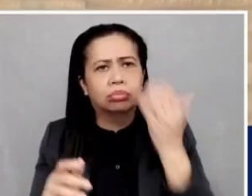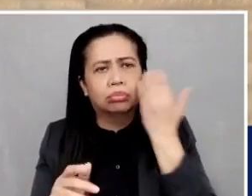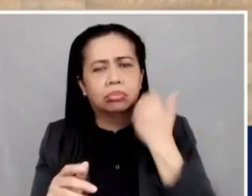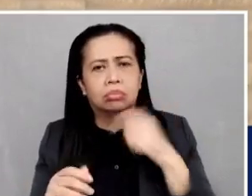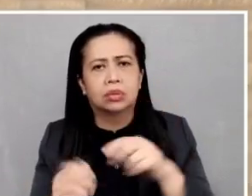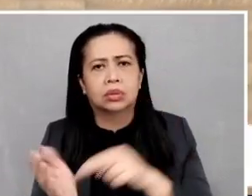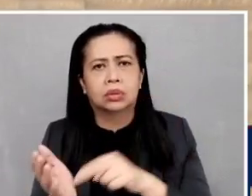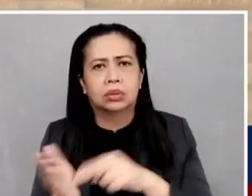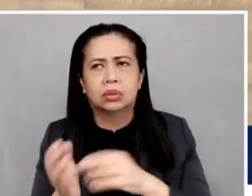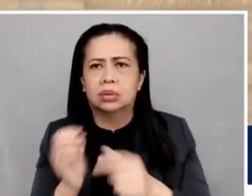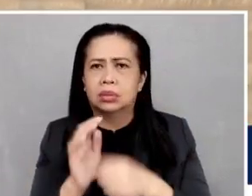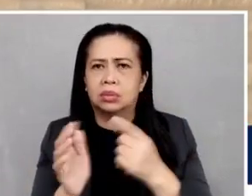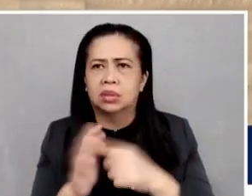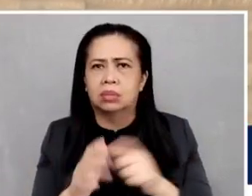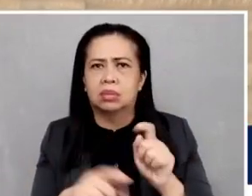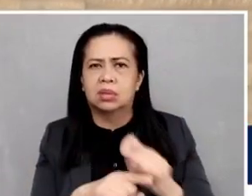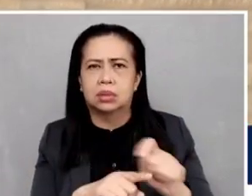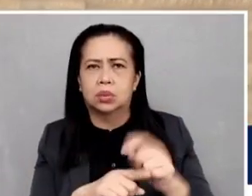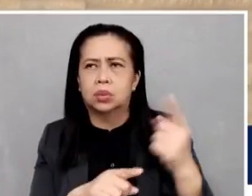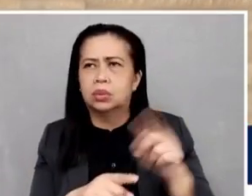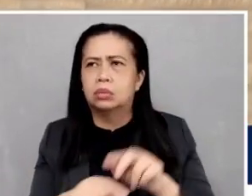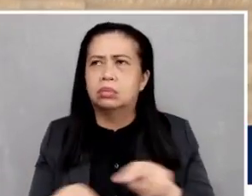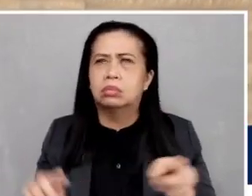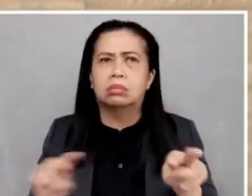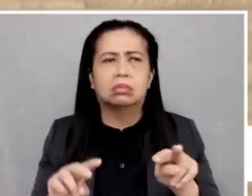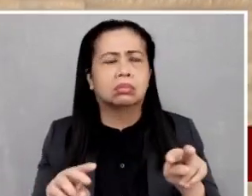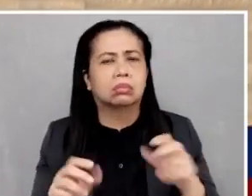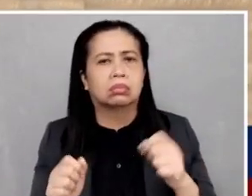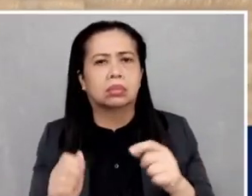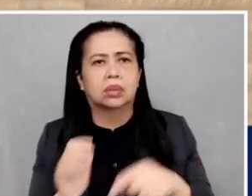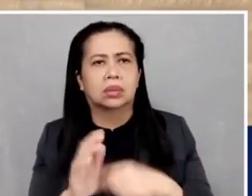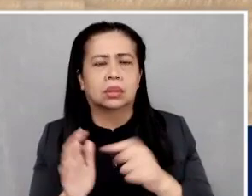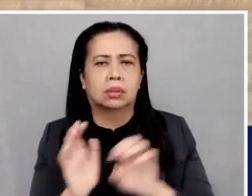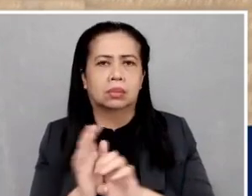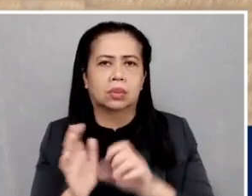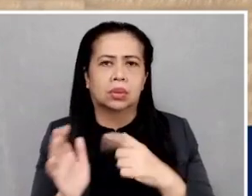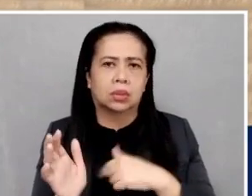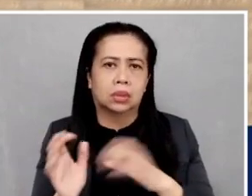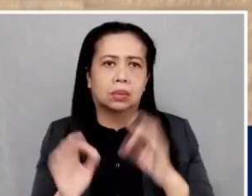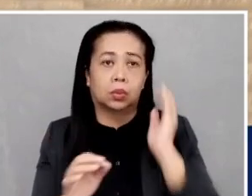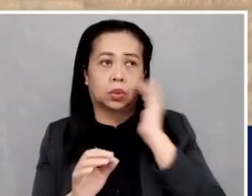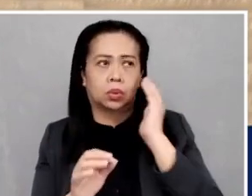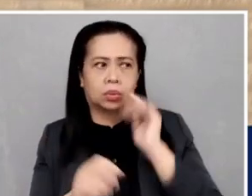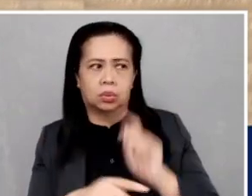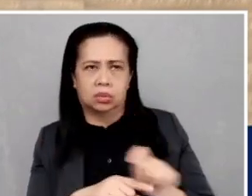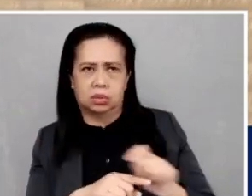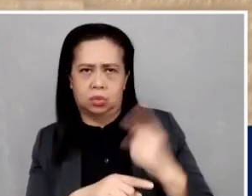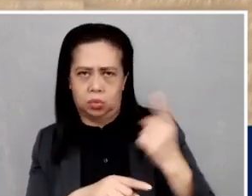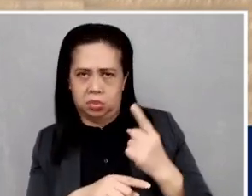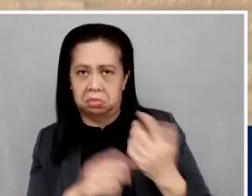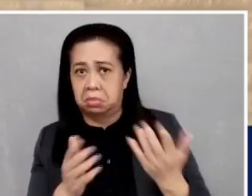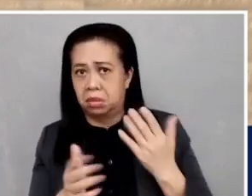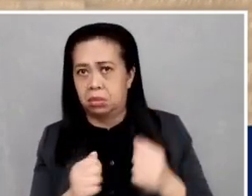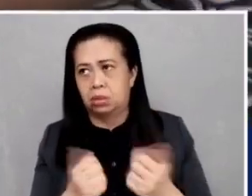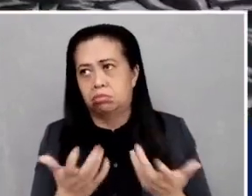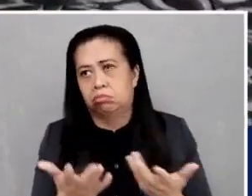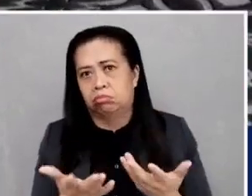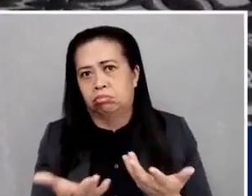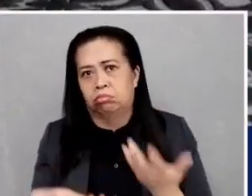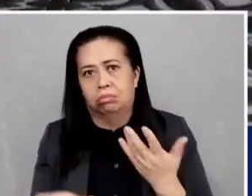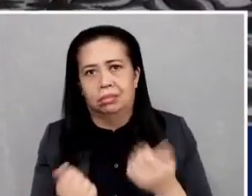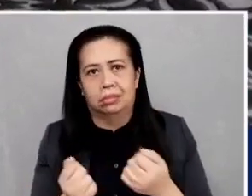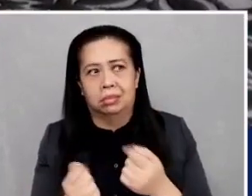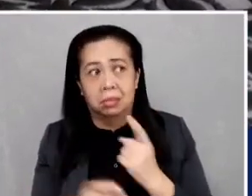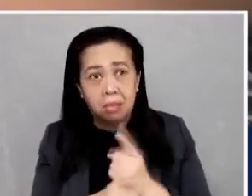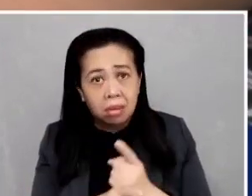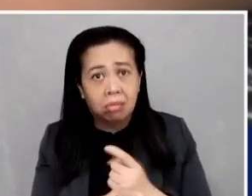puro minsan ay training. Siyempre, pag yung sagaya natin na pag alam nating training lang, possible na tama